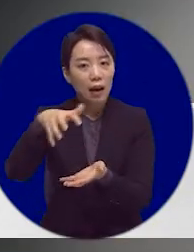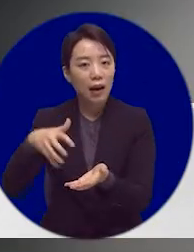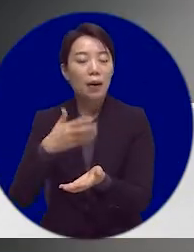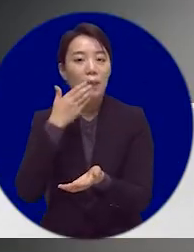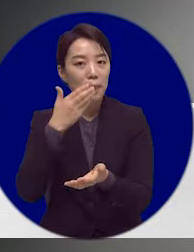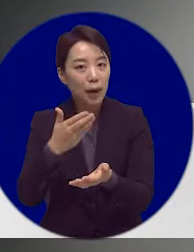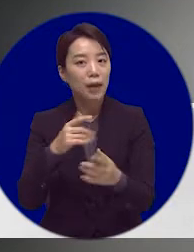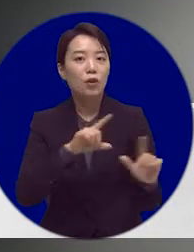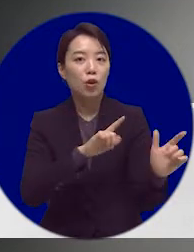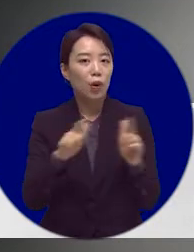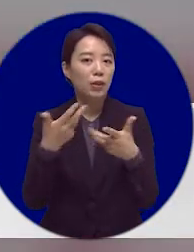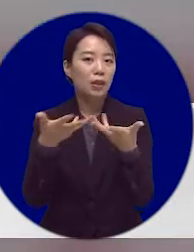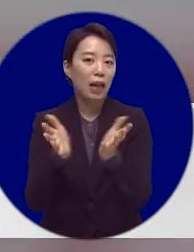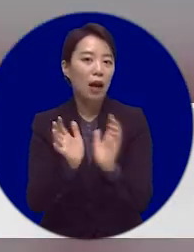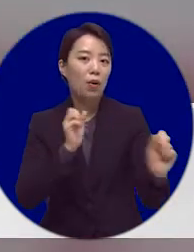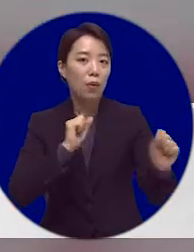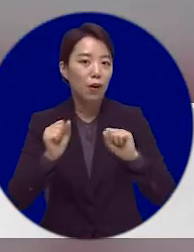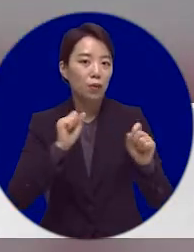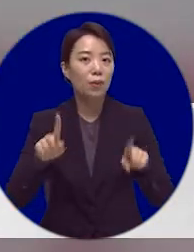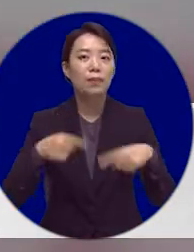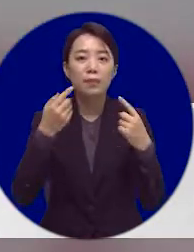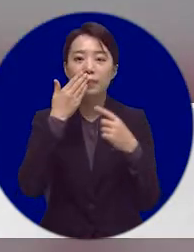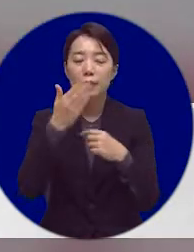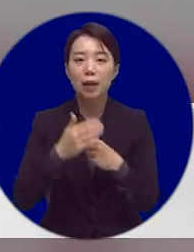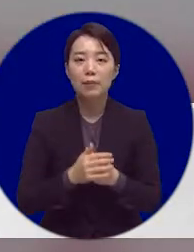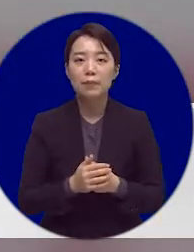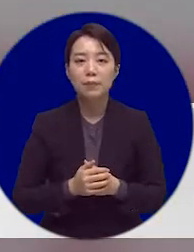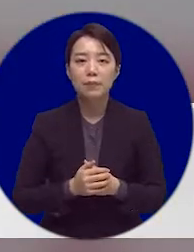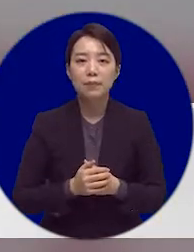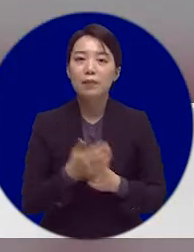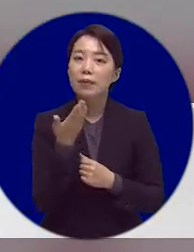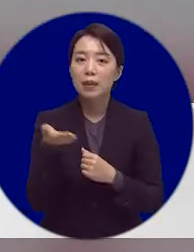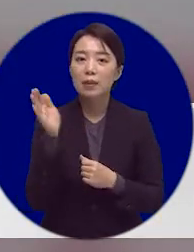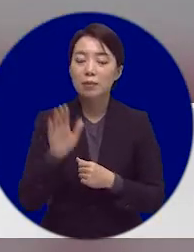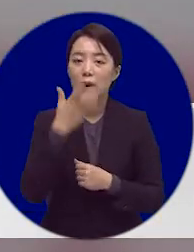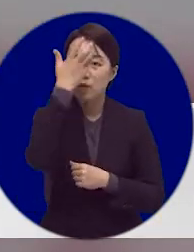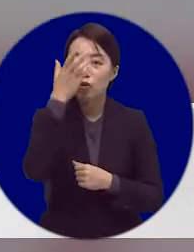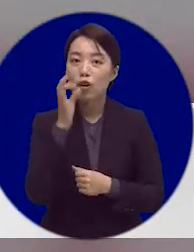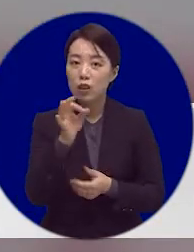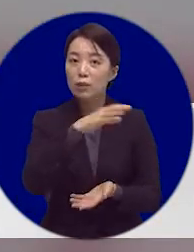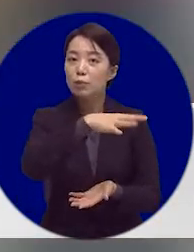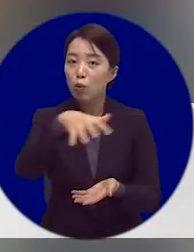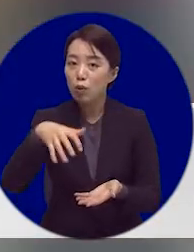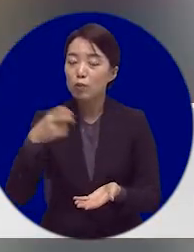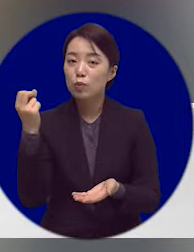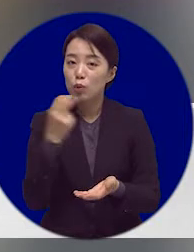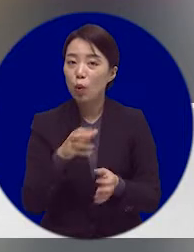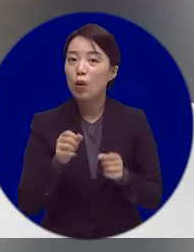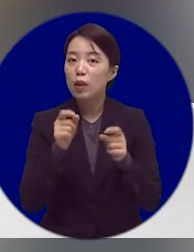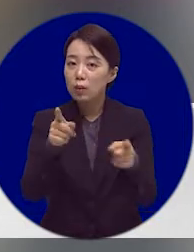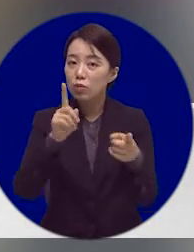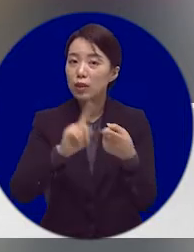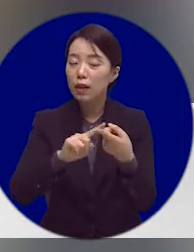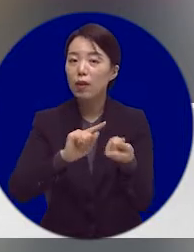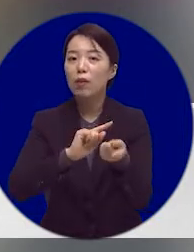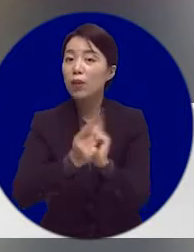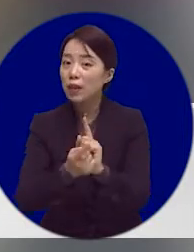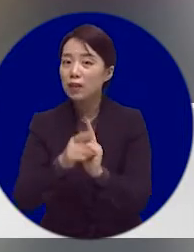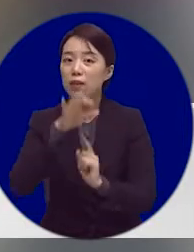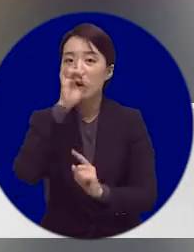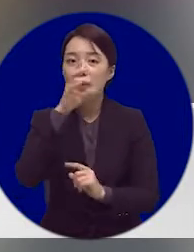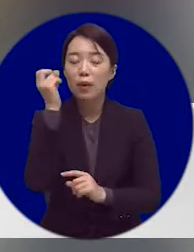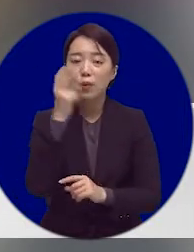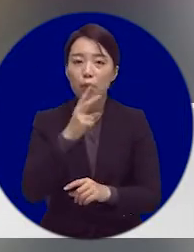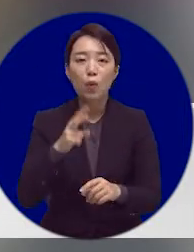모집을 하는 등의 통상적인 정당 활동을 할 수 있습니다. 하지만 후원금 모금과 기부를 매개 또는 대행할 수